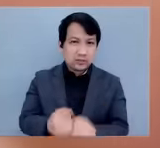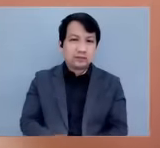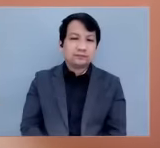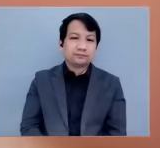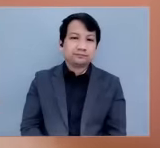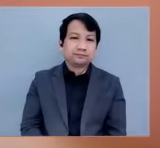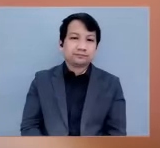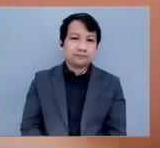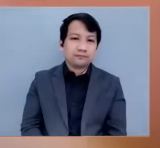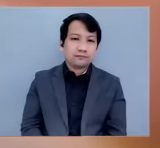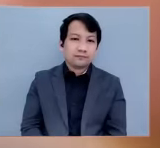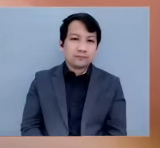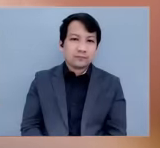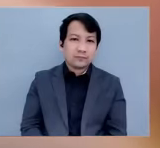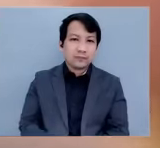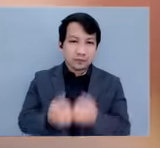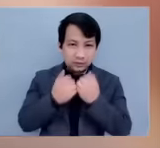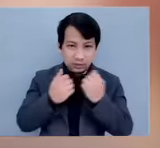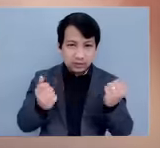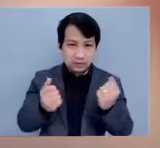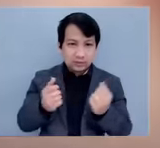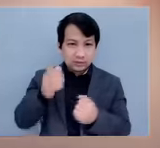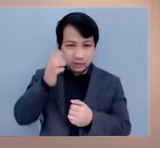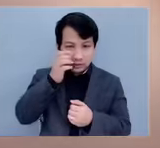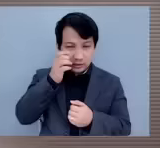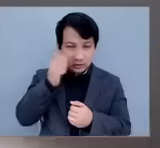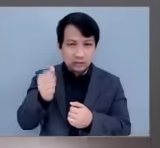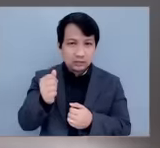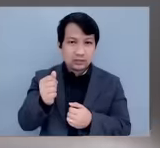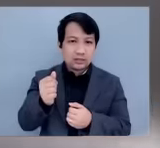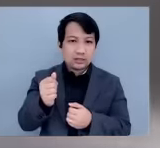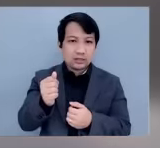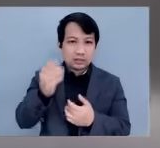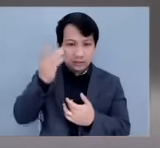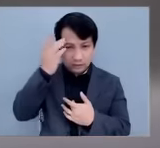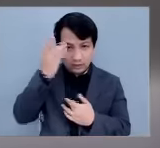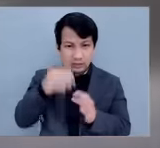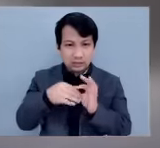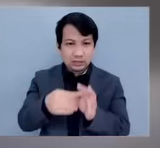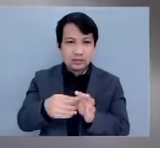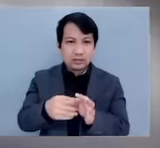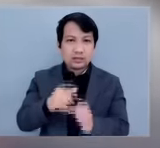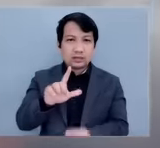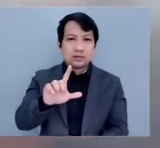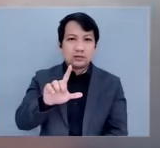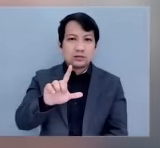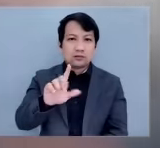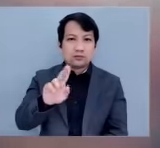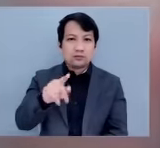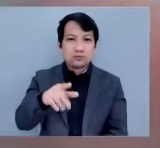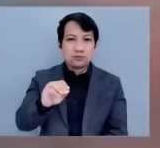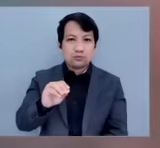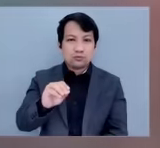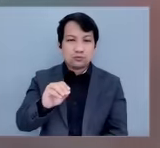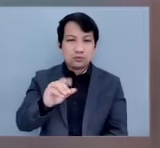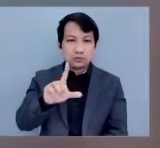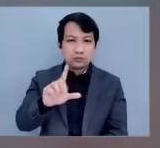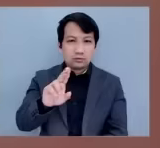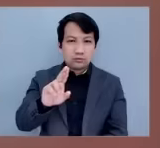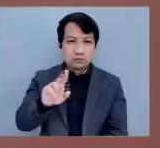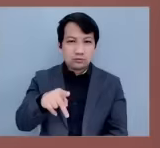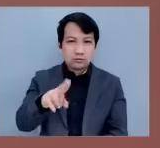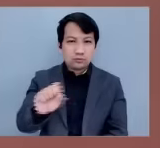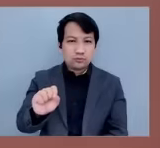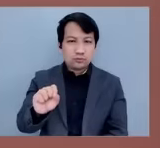dyan, inanunsyo din ni Chris Aquino na may mga sintomas na siya ng lupus. Sa Amerika, nagpapagamot si